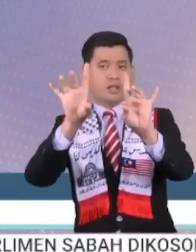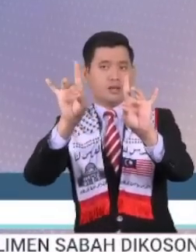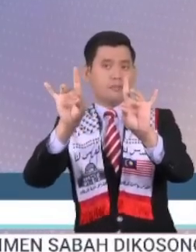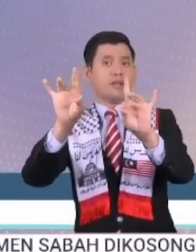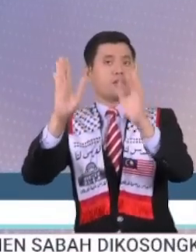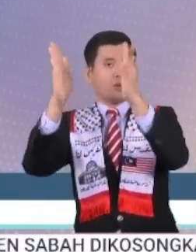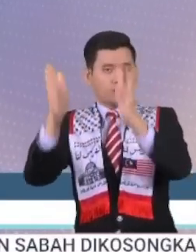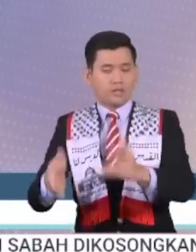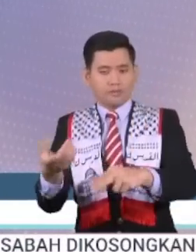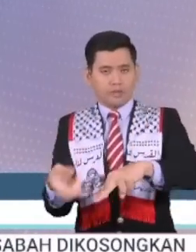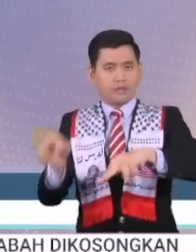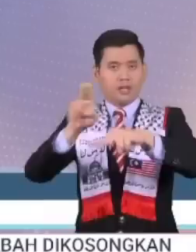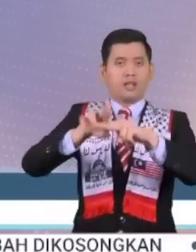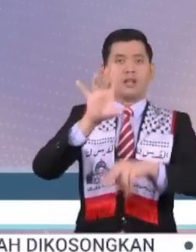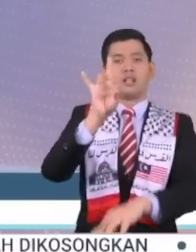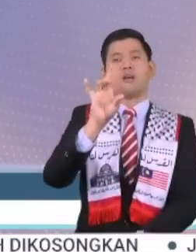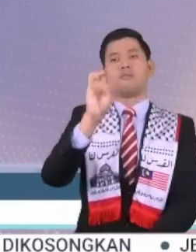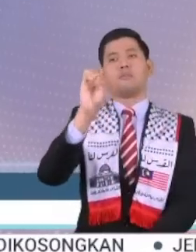peningkatan sebanyak